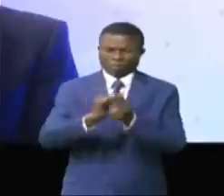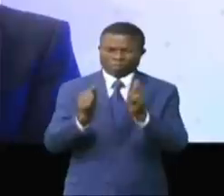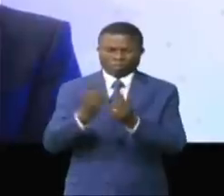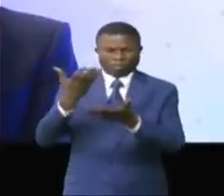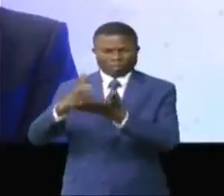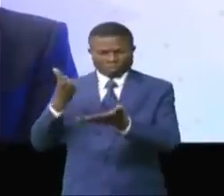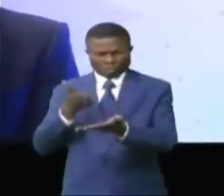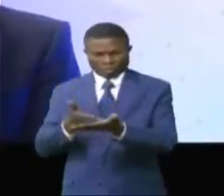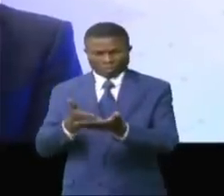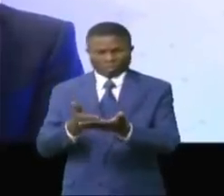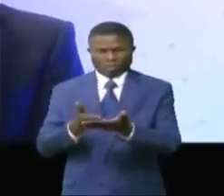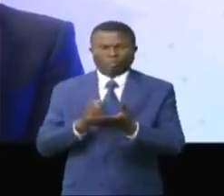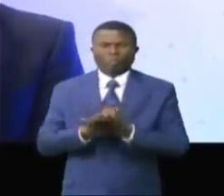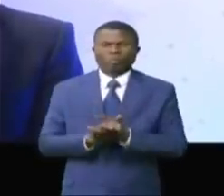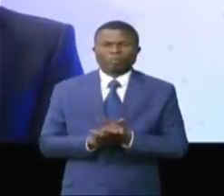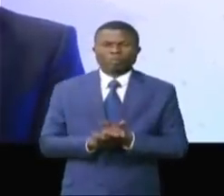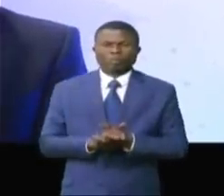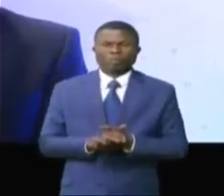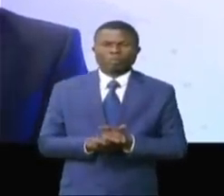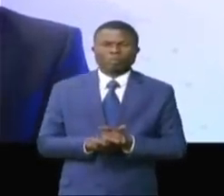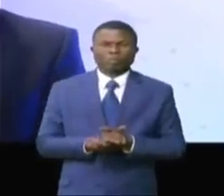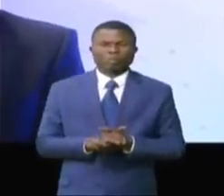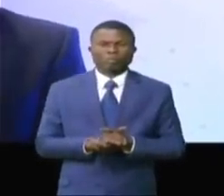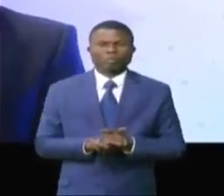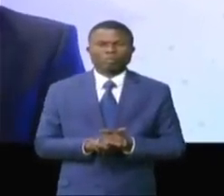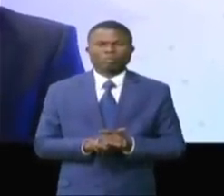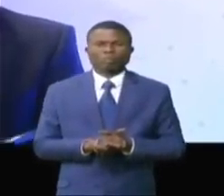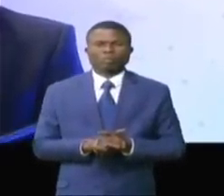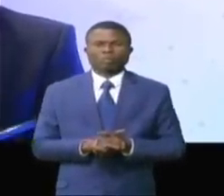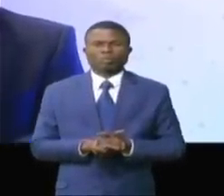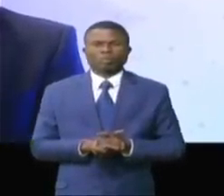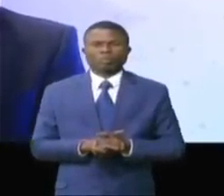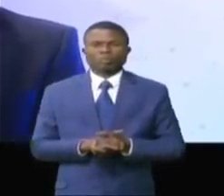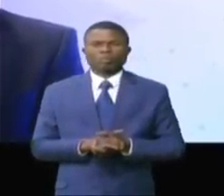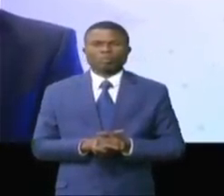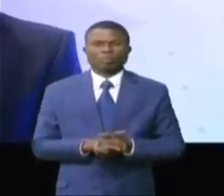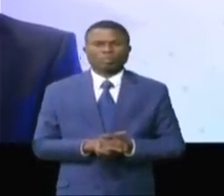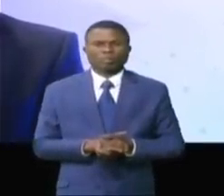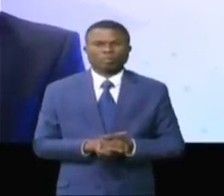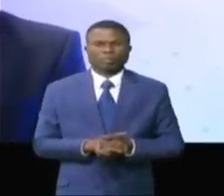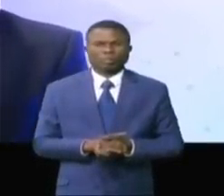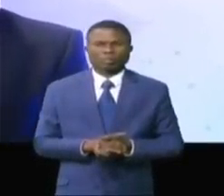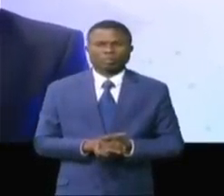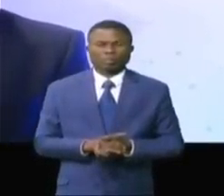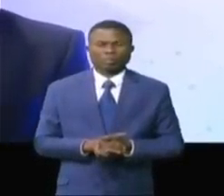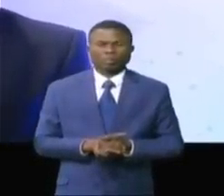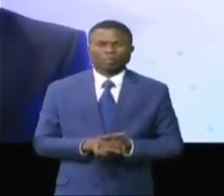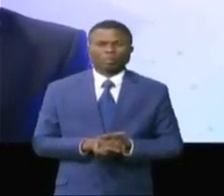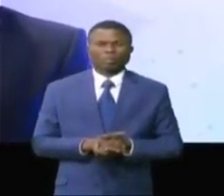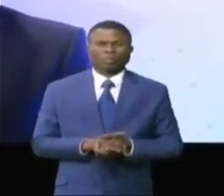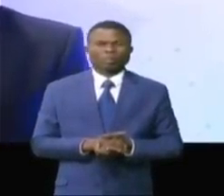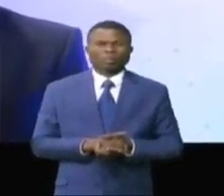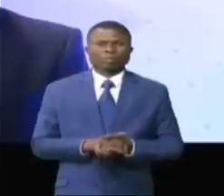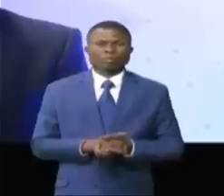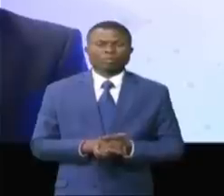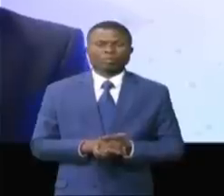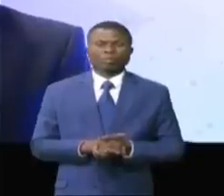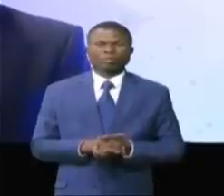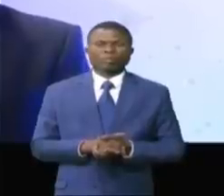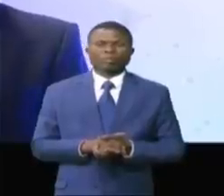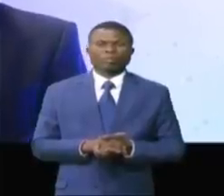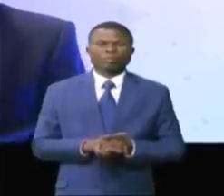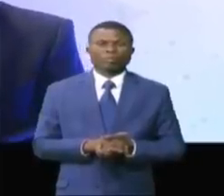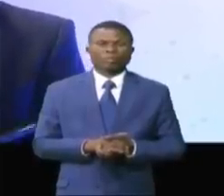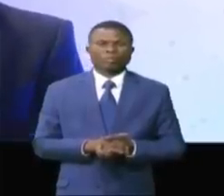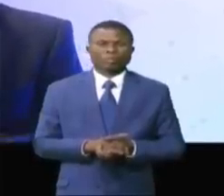distribution. Notre tagline, c'est Economical IT pour tous les people. Comme ça, ici, nous sommes